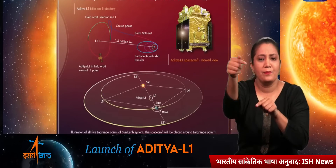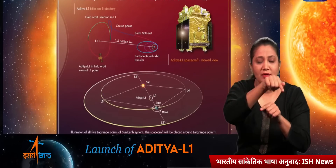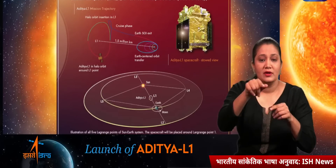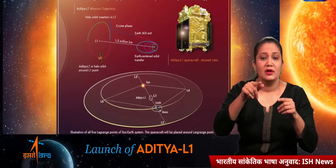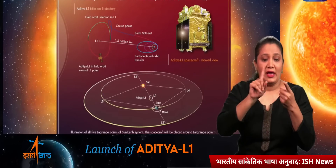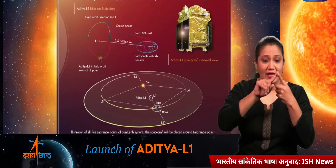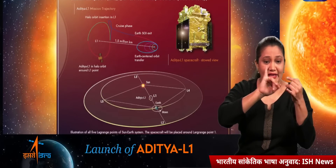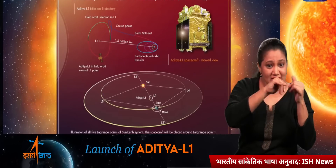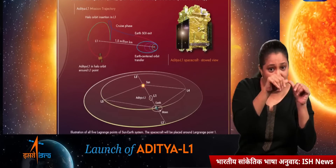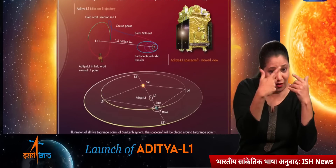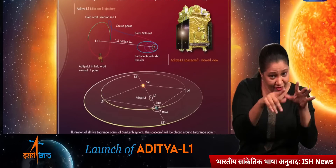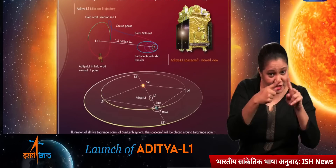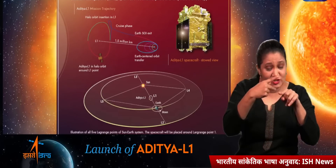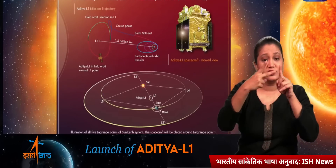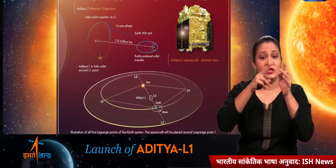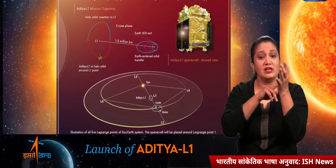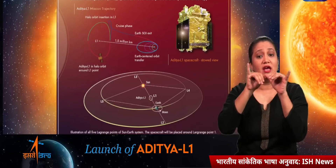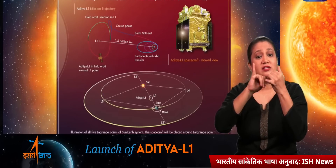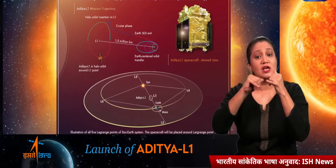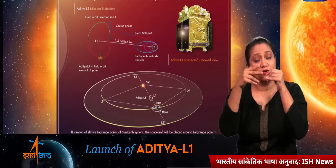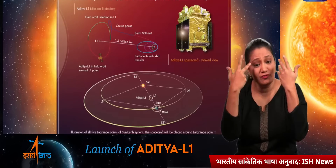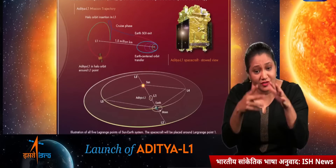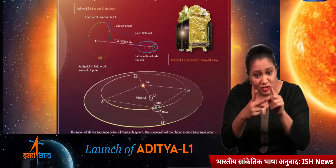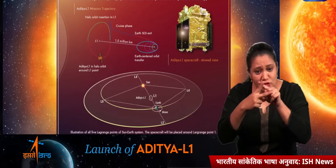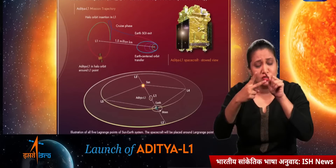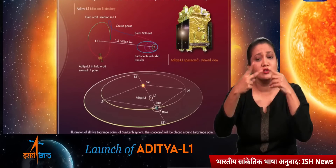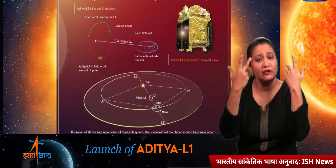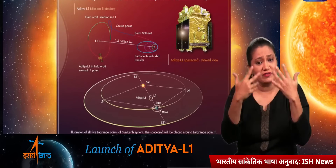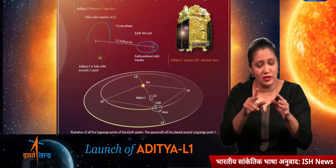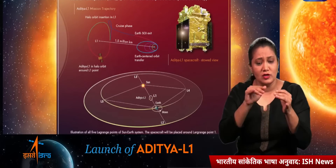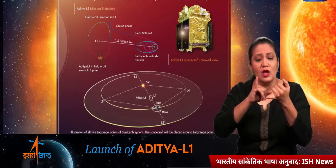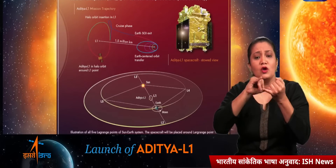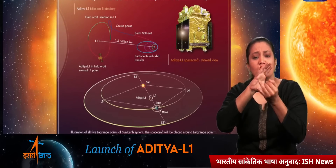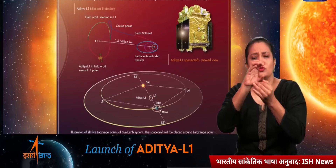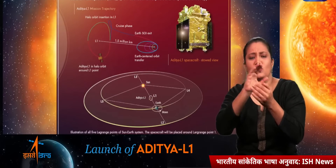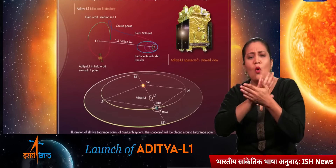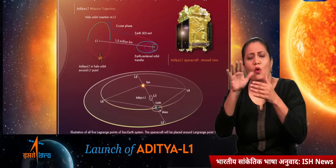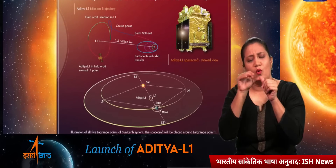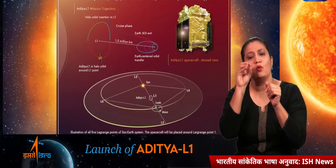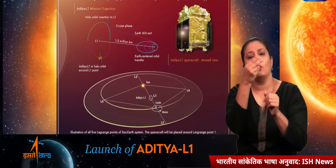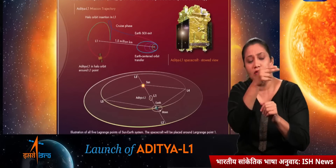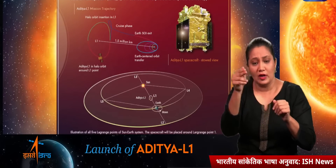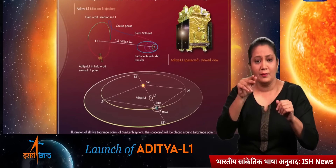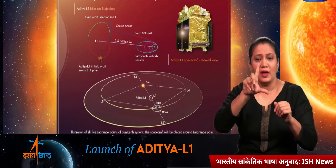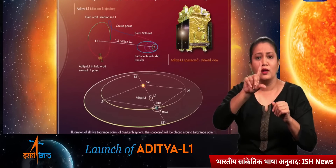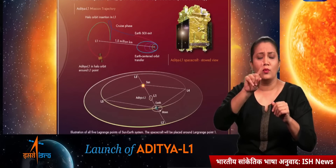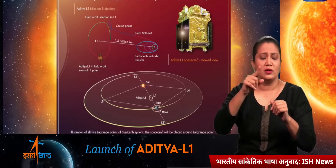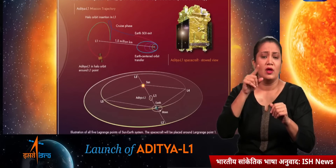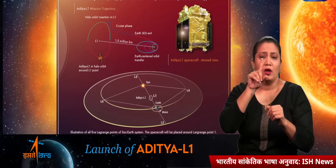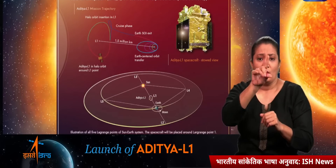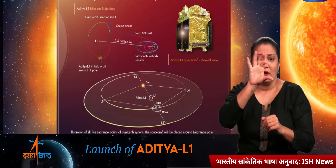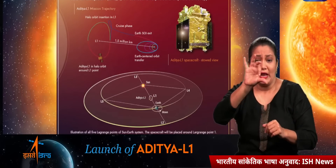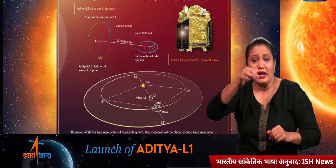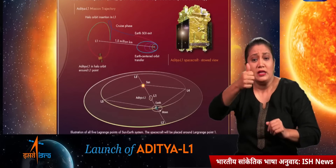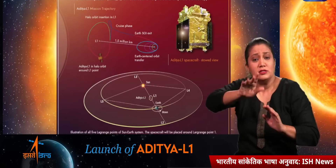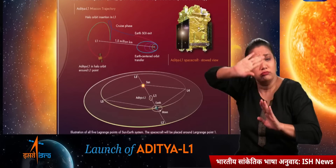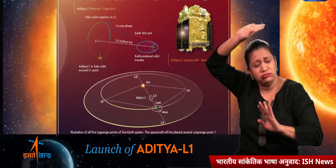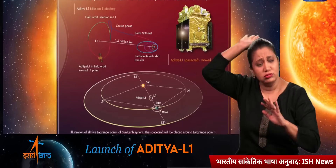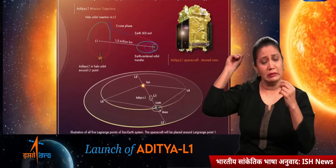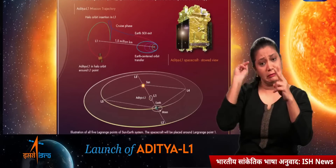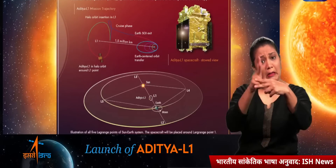ESA-NASA's Solar Heliospheric Observatory or SOHO, which has been at L1 since 1996.